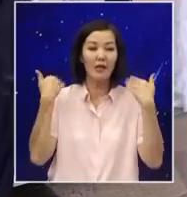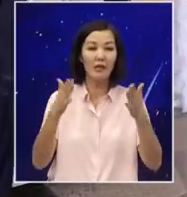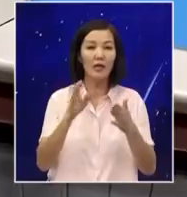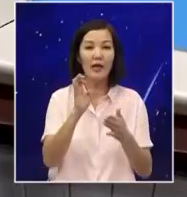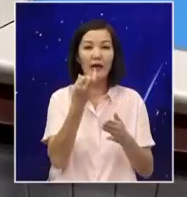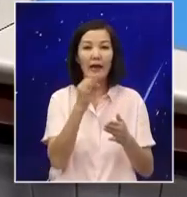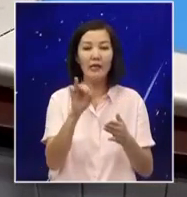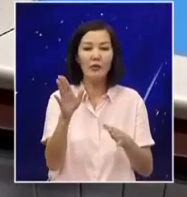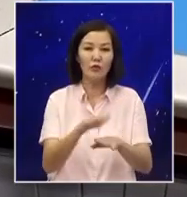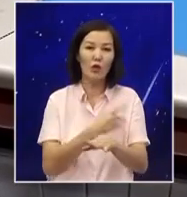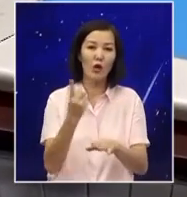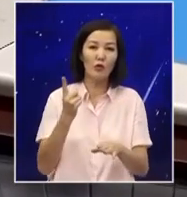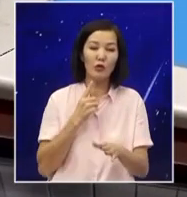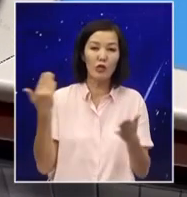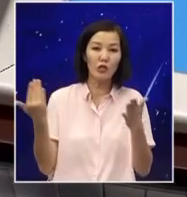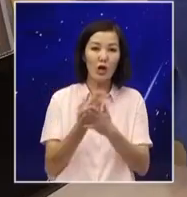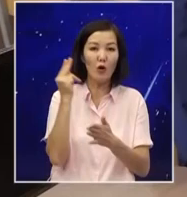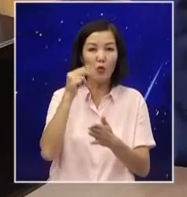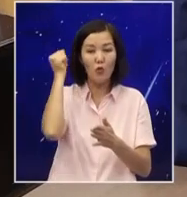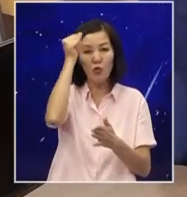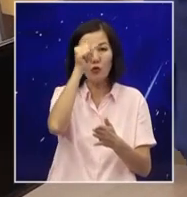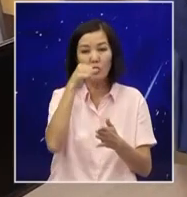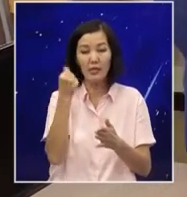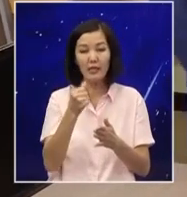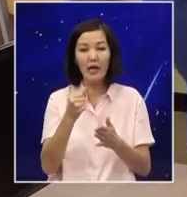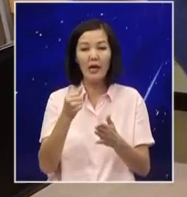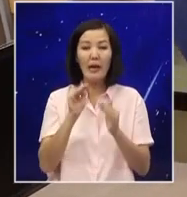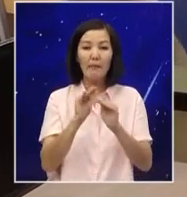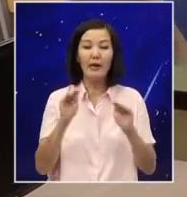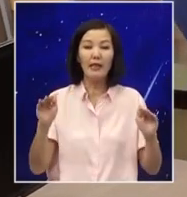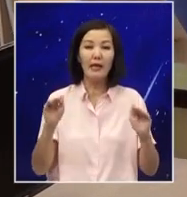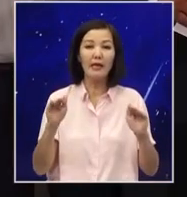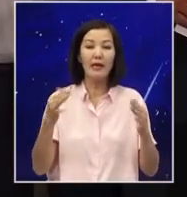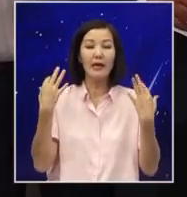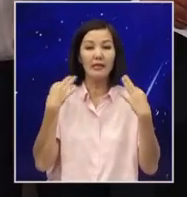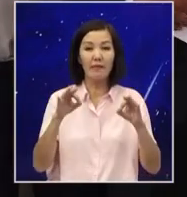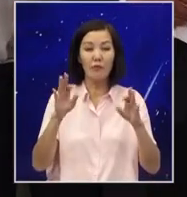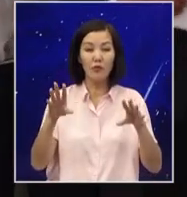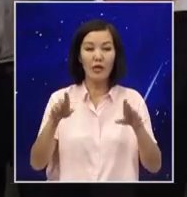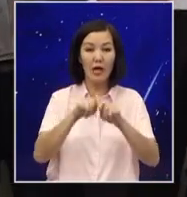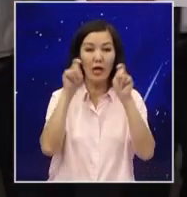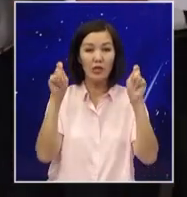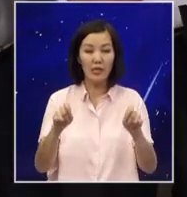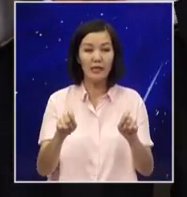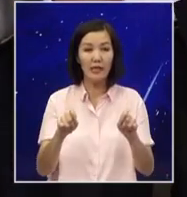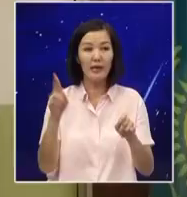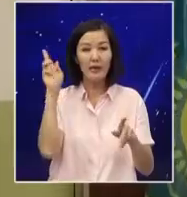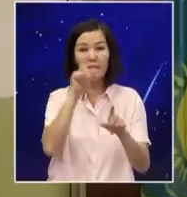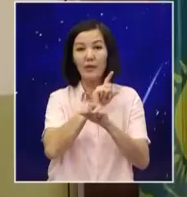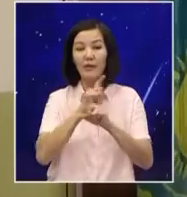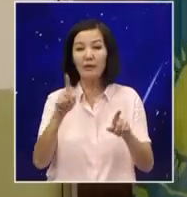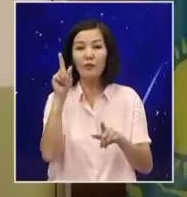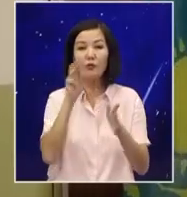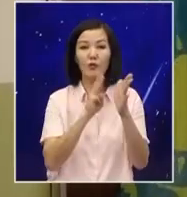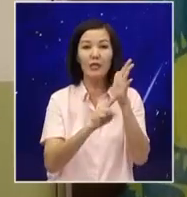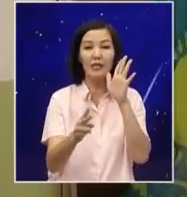әйтейліктер көп тосты. Міне жаңа оқу жылында білім шаңырағы бүлдіршіндерге есігін айғара ашып отыр. Алғаш рет мектеп табалдырғын